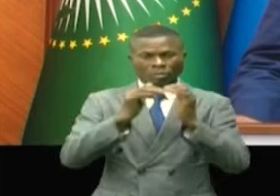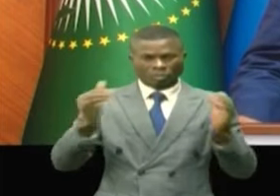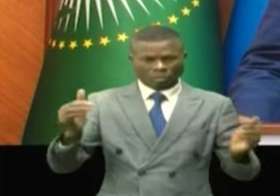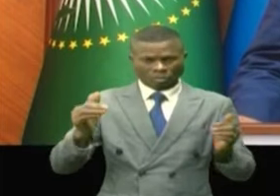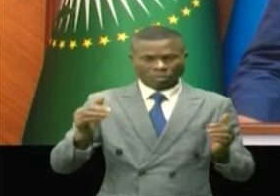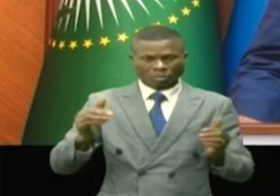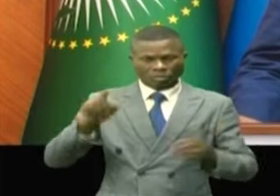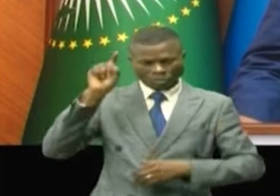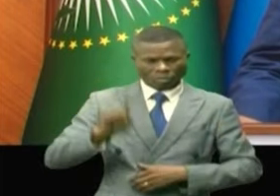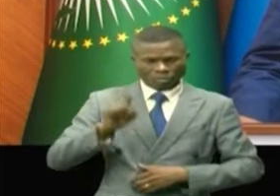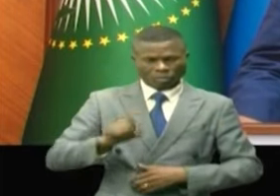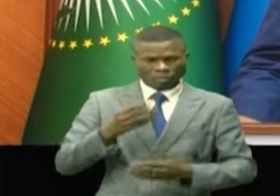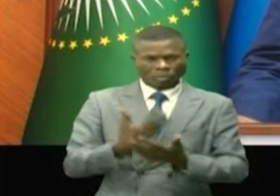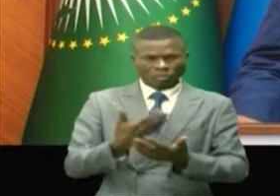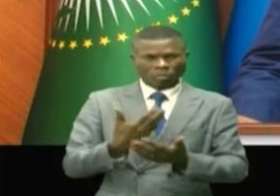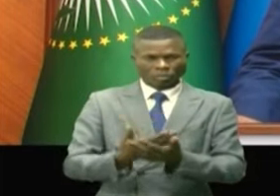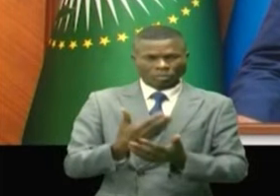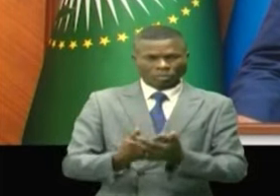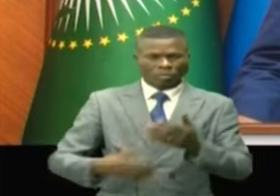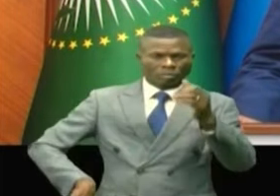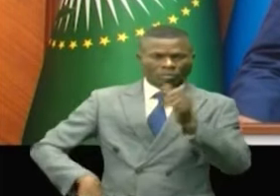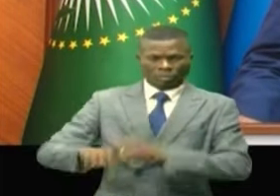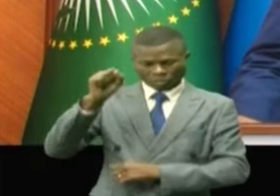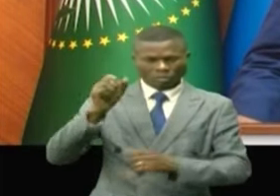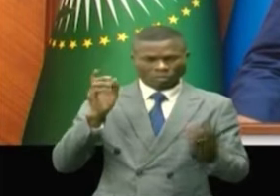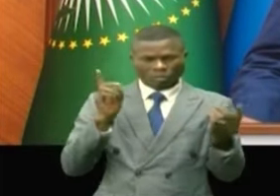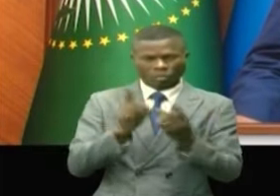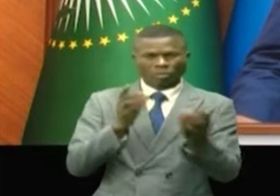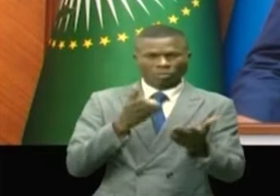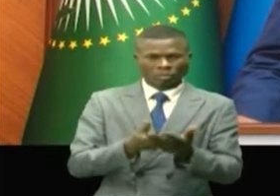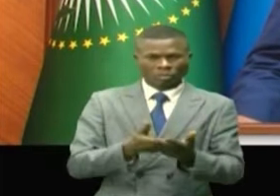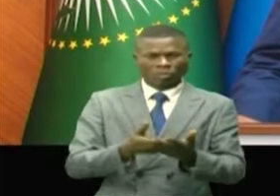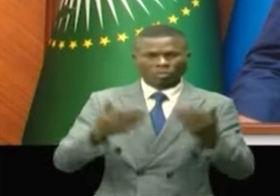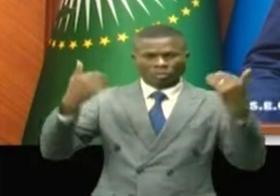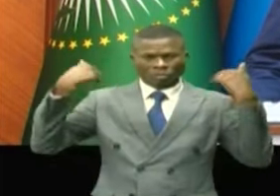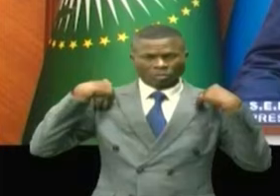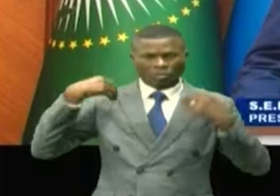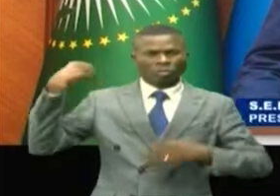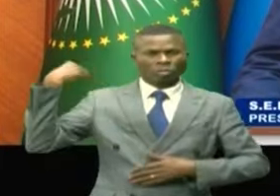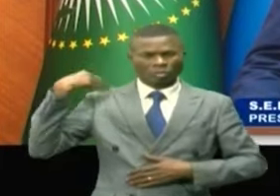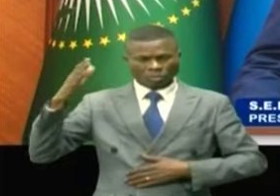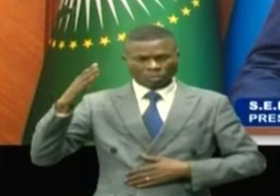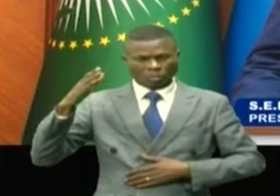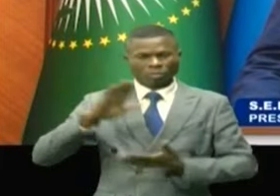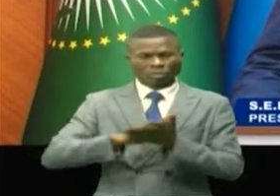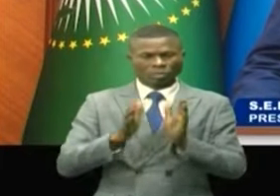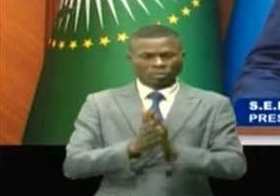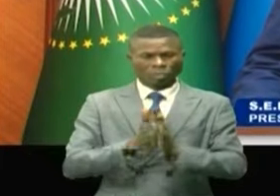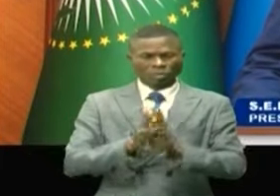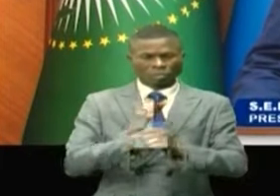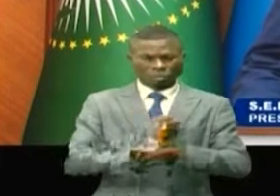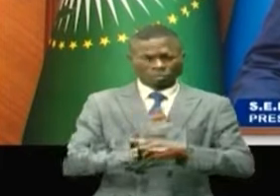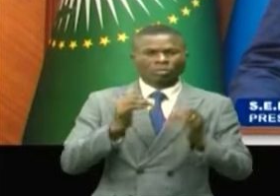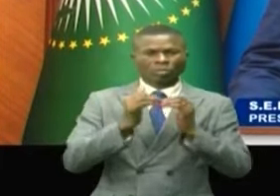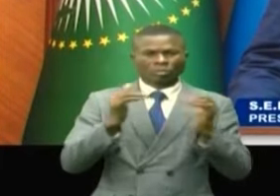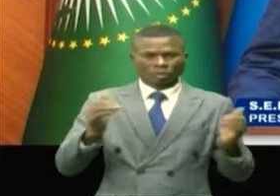devaient de toute urgence être affronté et l'autorité de l'État restauré